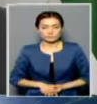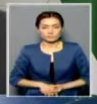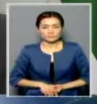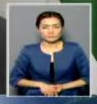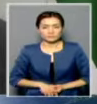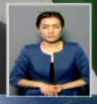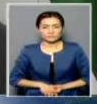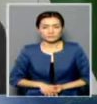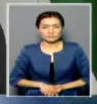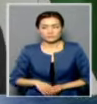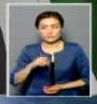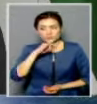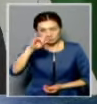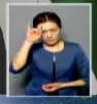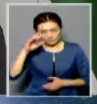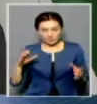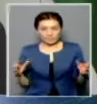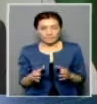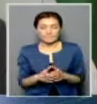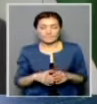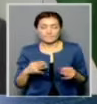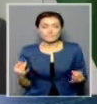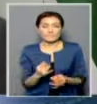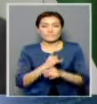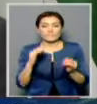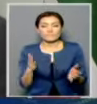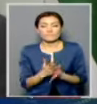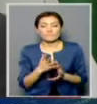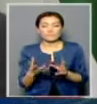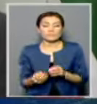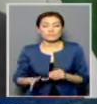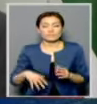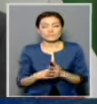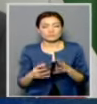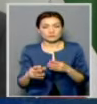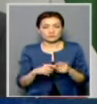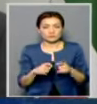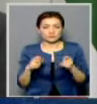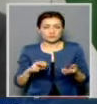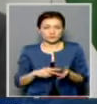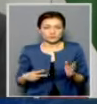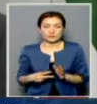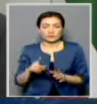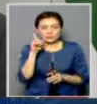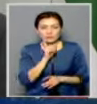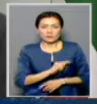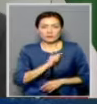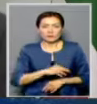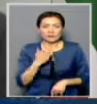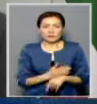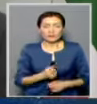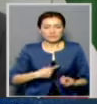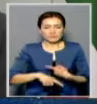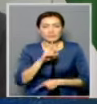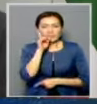саудалайды. Қазақстан біздің компанияларды қатты қызықтырып отыр. Себебі осыған дейін бірлесіп ашқан жобалар тиімді жұмыс істеп жатыр.